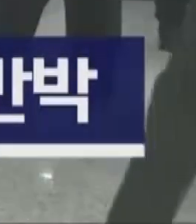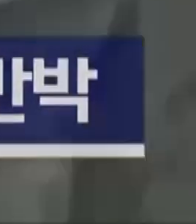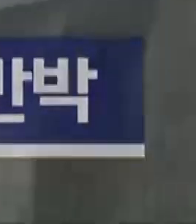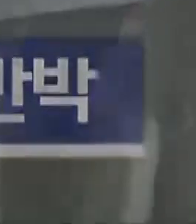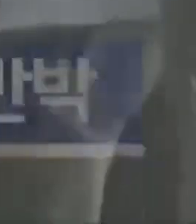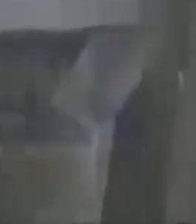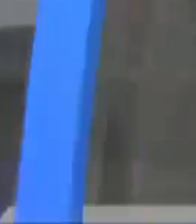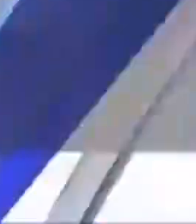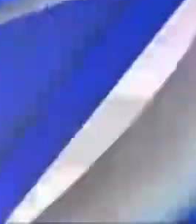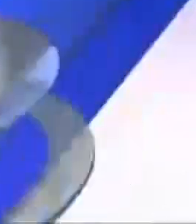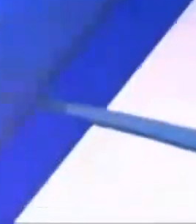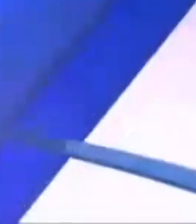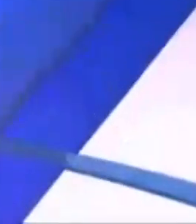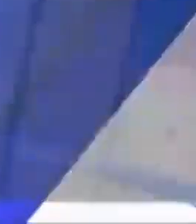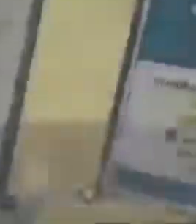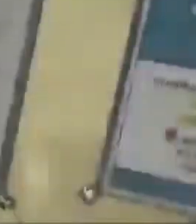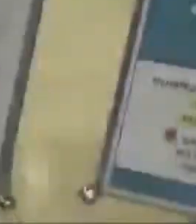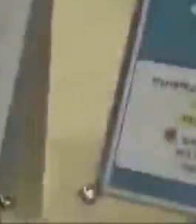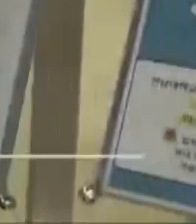일이라고 반박했습니다.